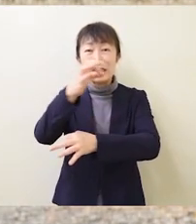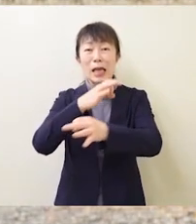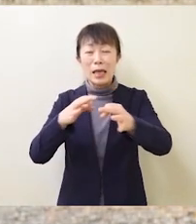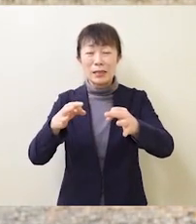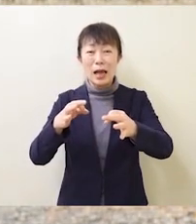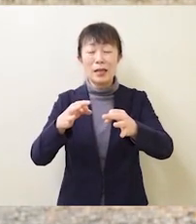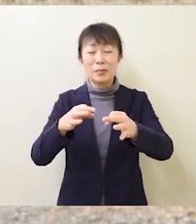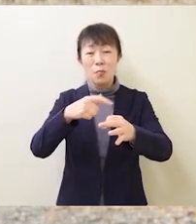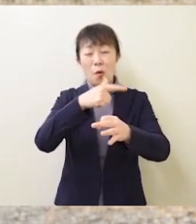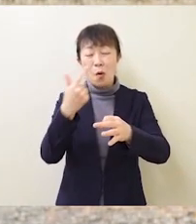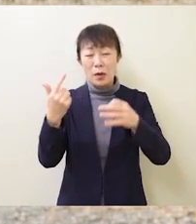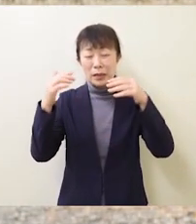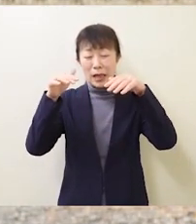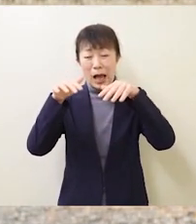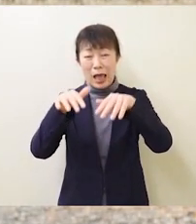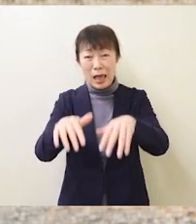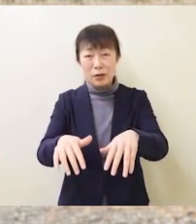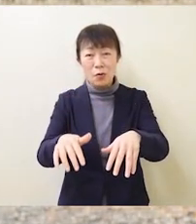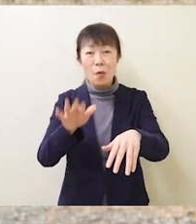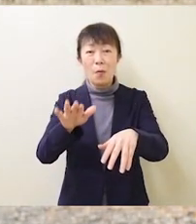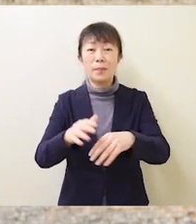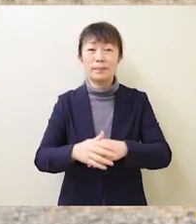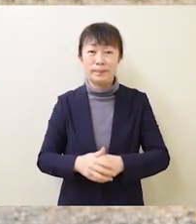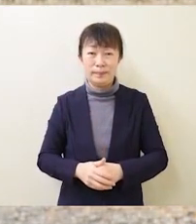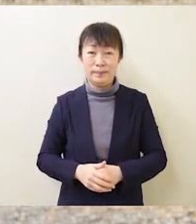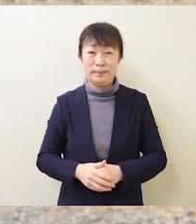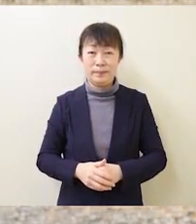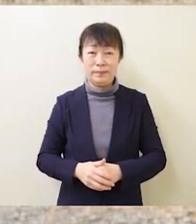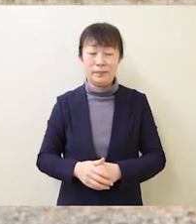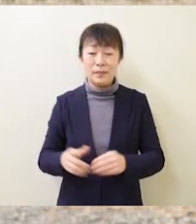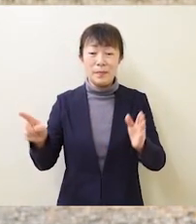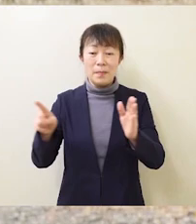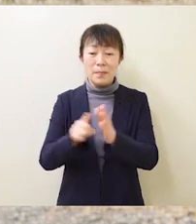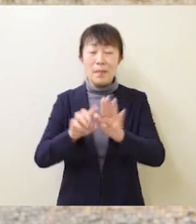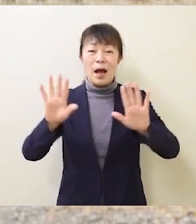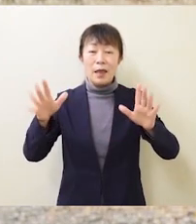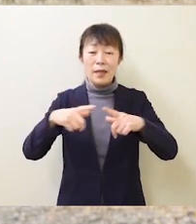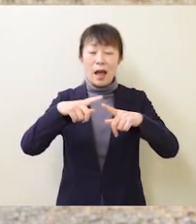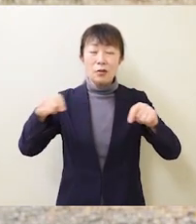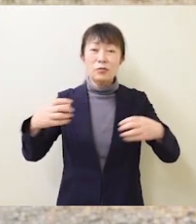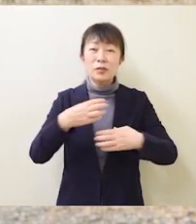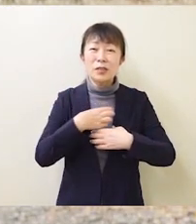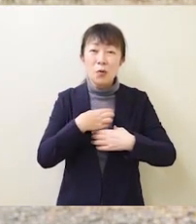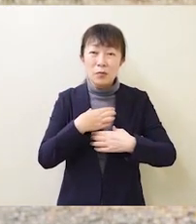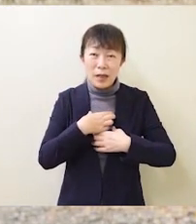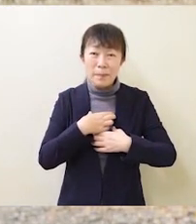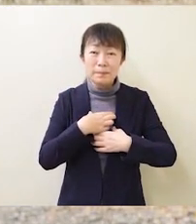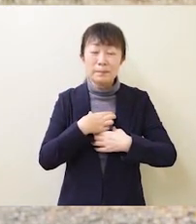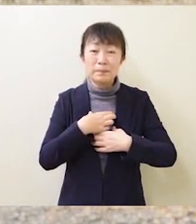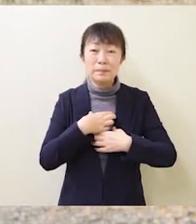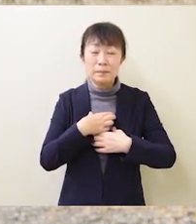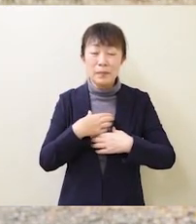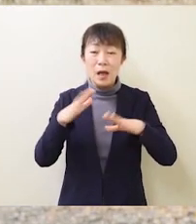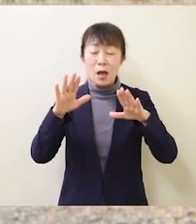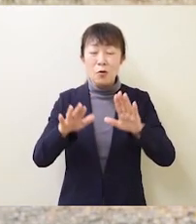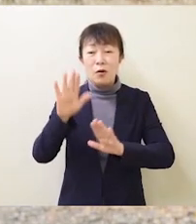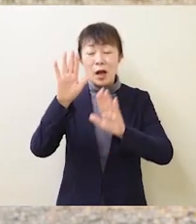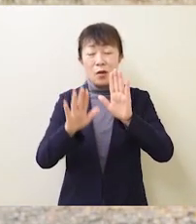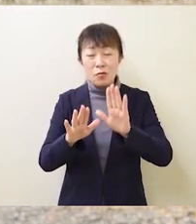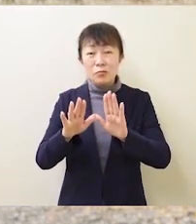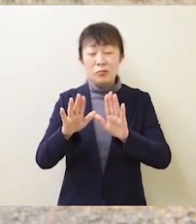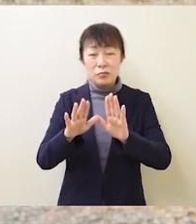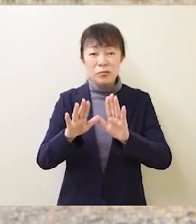として大きな影響を及ぼしています。未曾有の国難とも言うべき今回の事態を踏ま